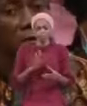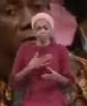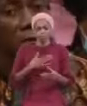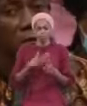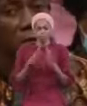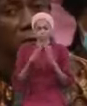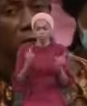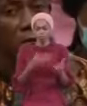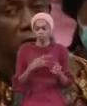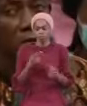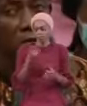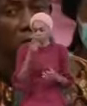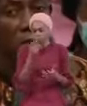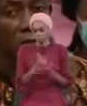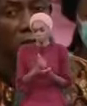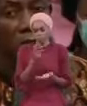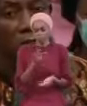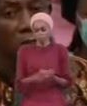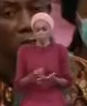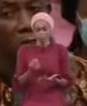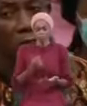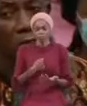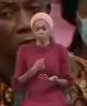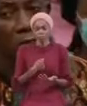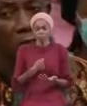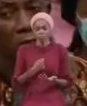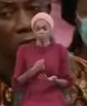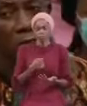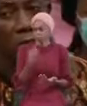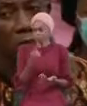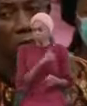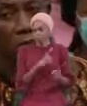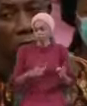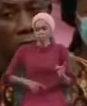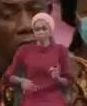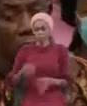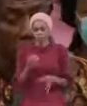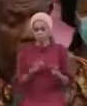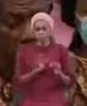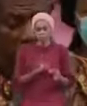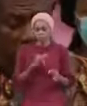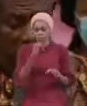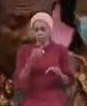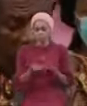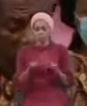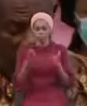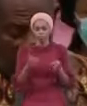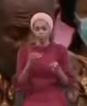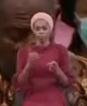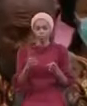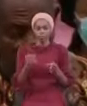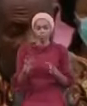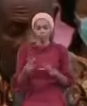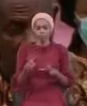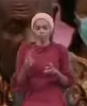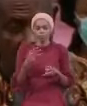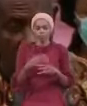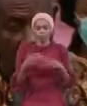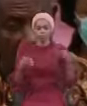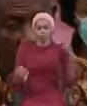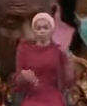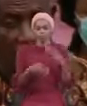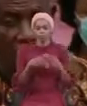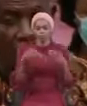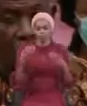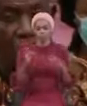prouvez-moi si je ne vous ouvr pas les écluses des cieux vous verrez si je ne je n'ou pas pour vous